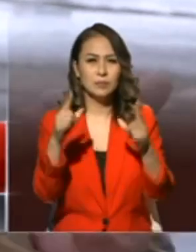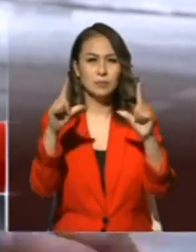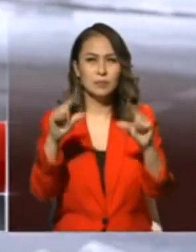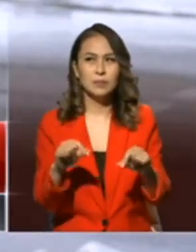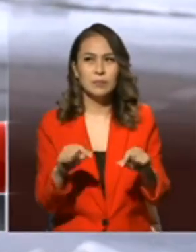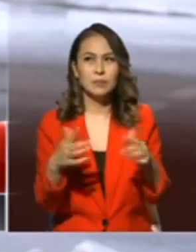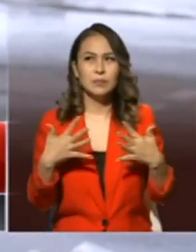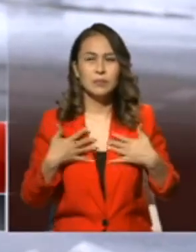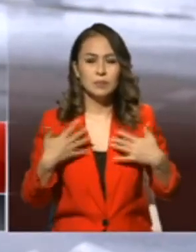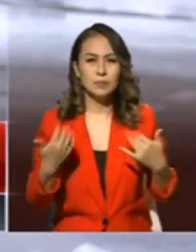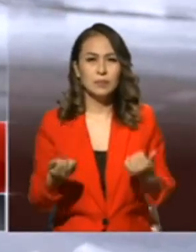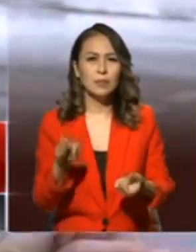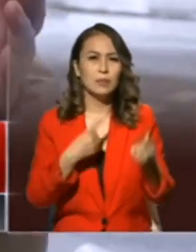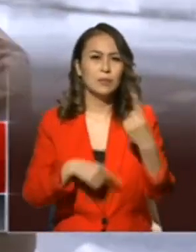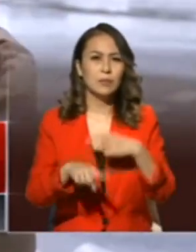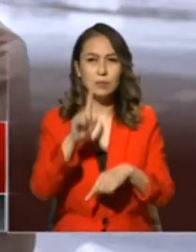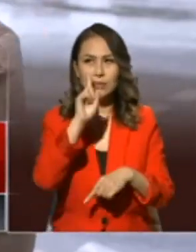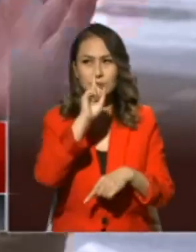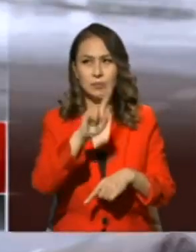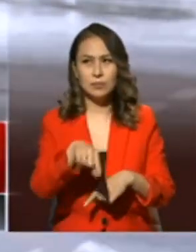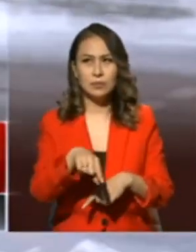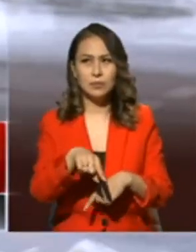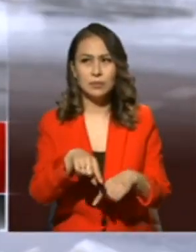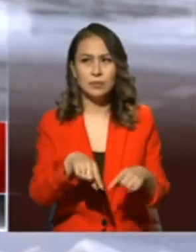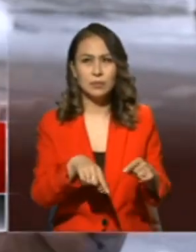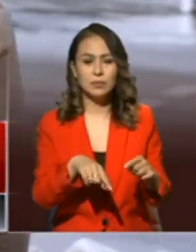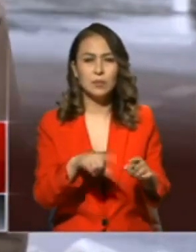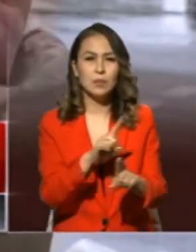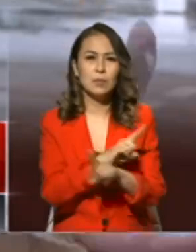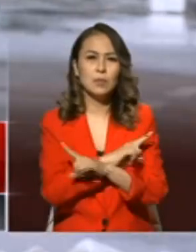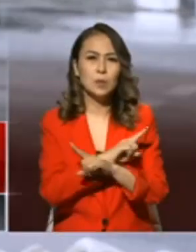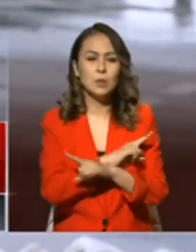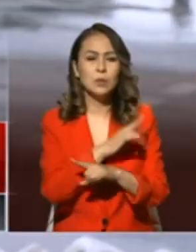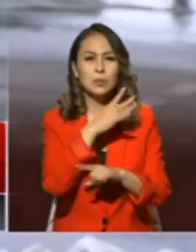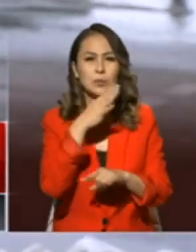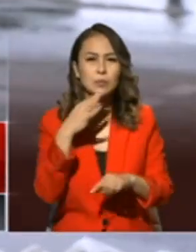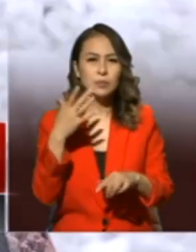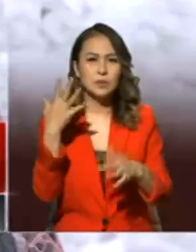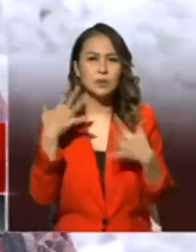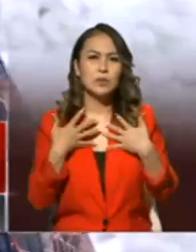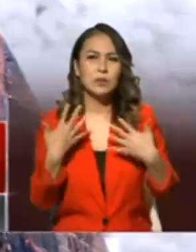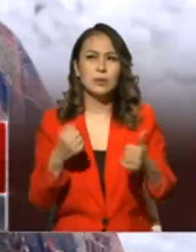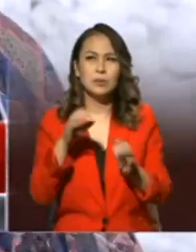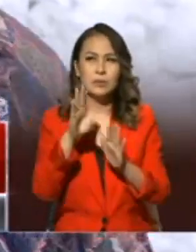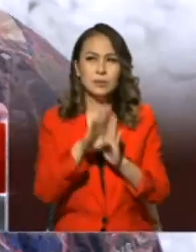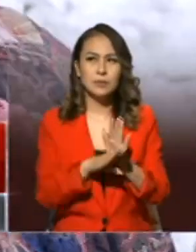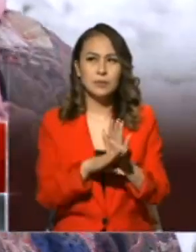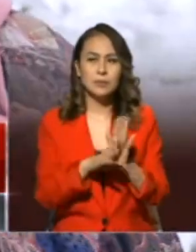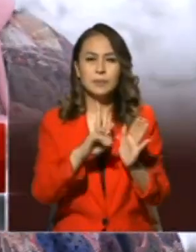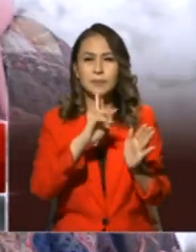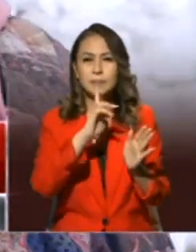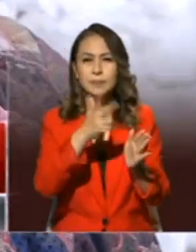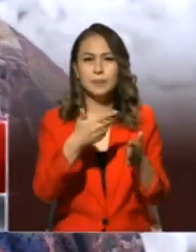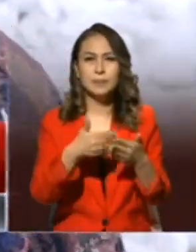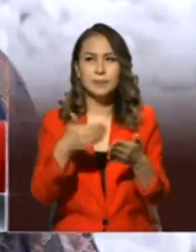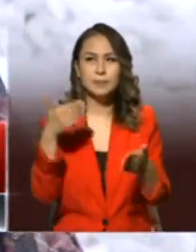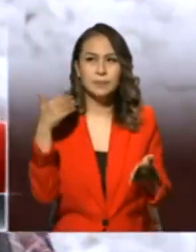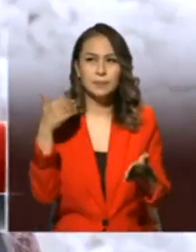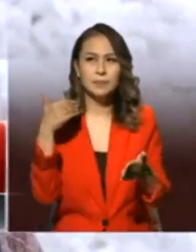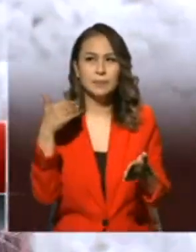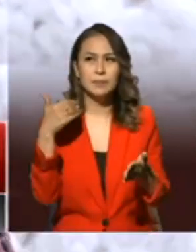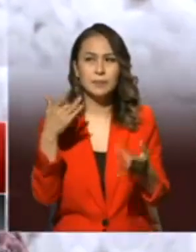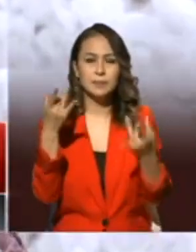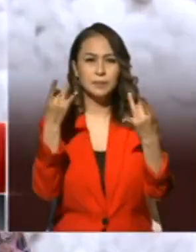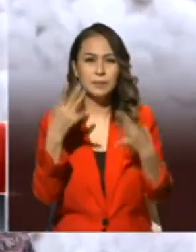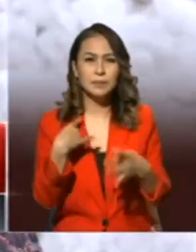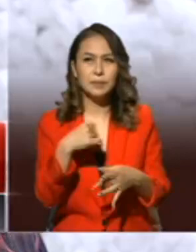А денсаулық келмейді ғой. Өлім көбейеді, денсаулық нашарлау көбейеді. Осыдан 3 жыл бұрын